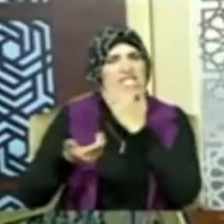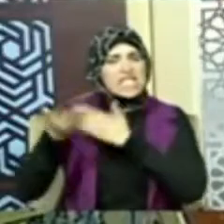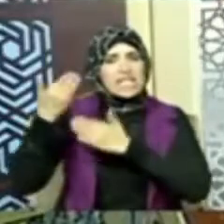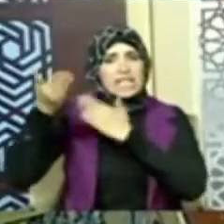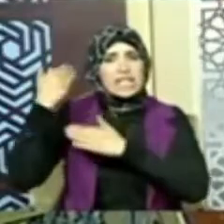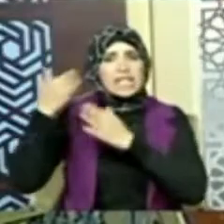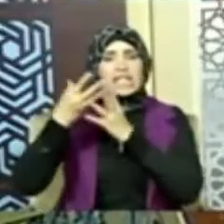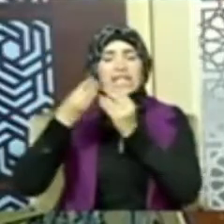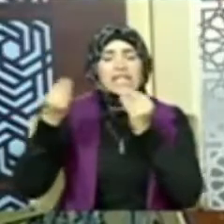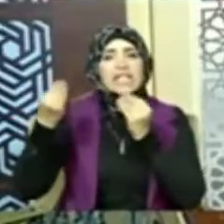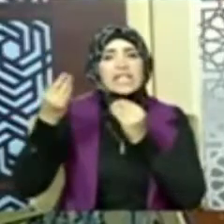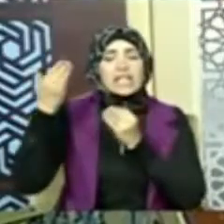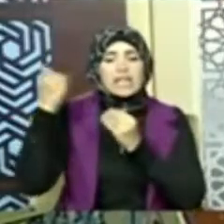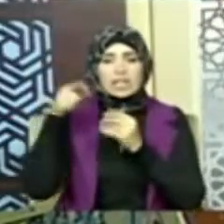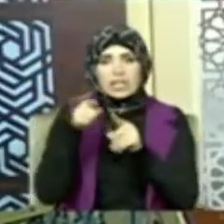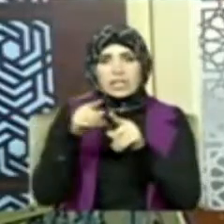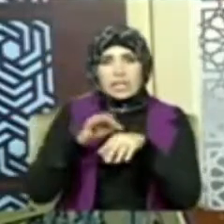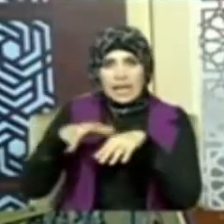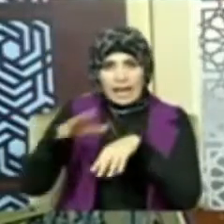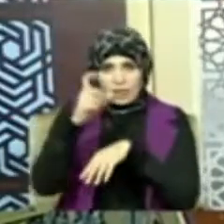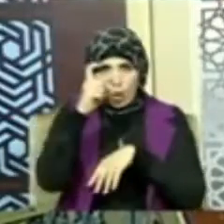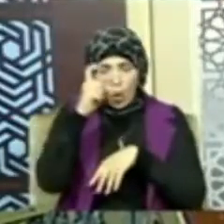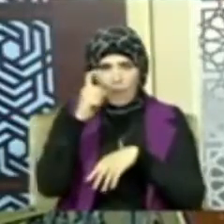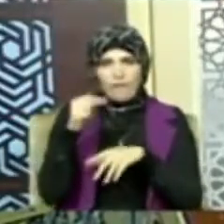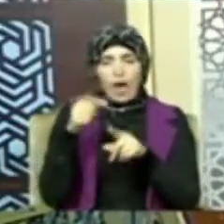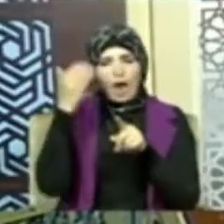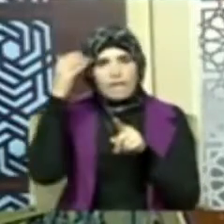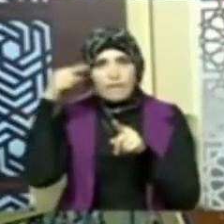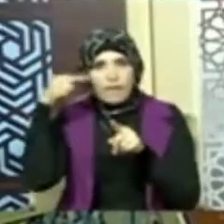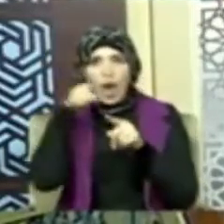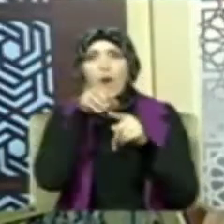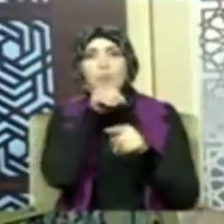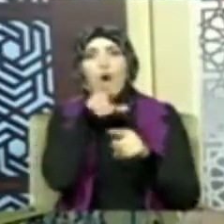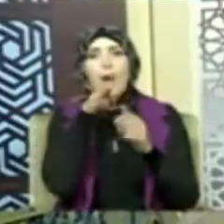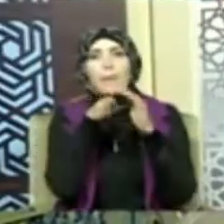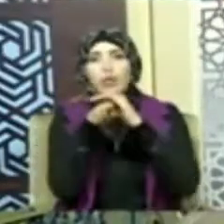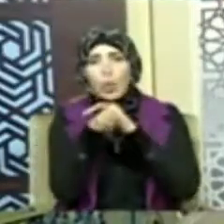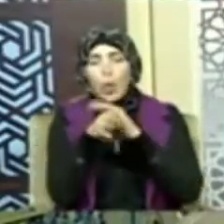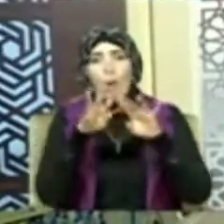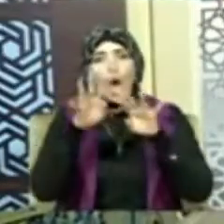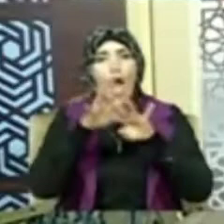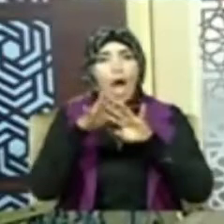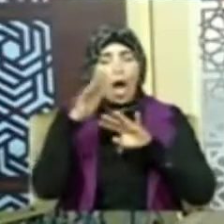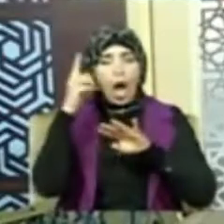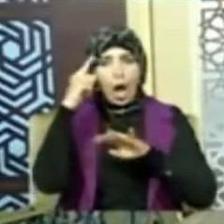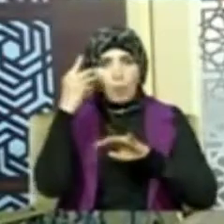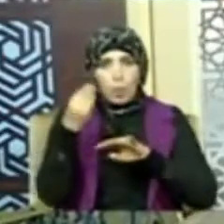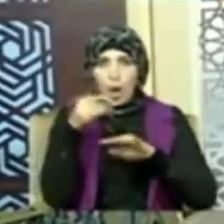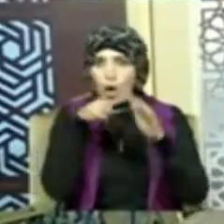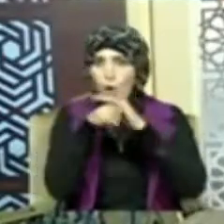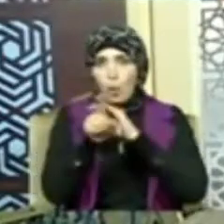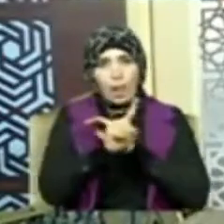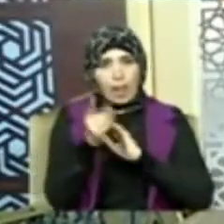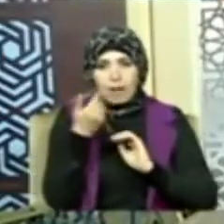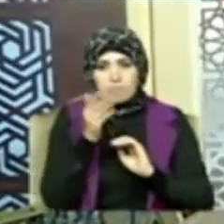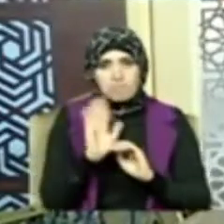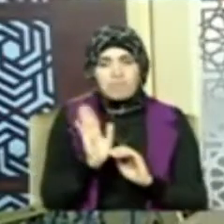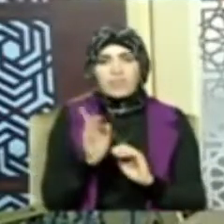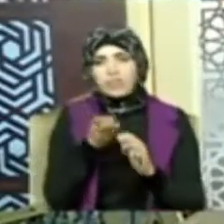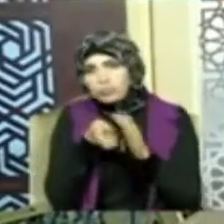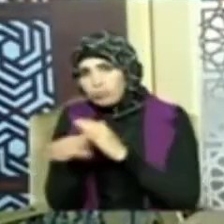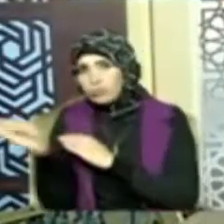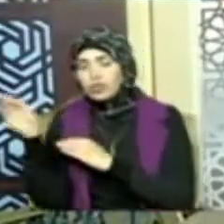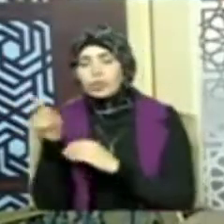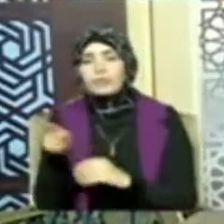ميلاد محمد، وأيده بجنود لم تروها، وجعل كلمة الذين